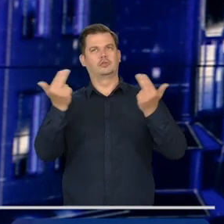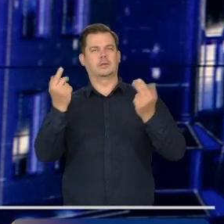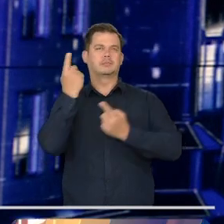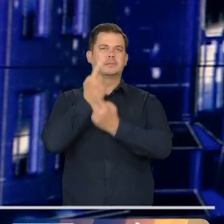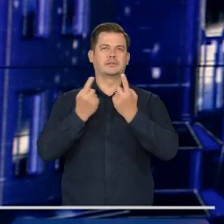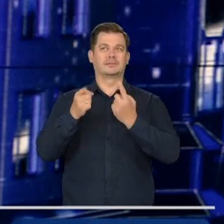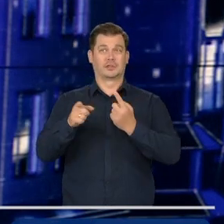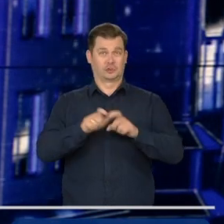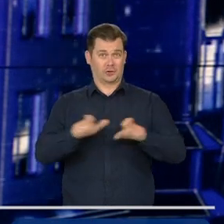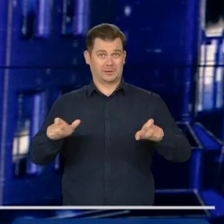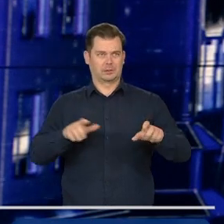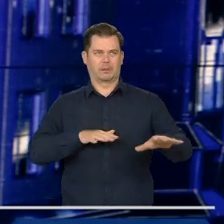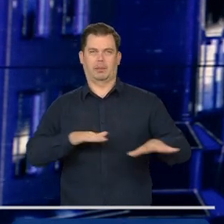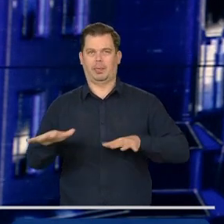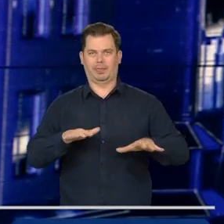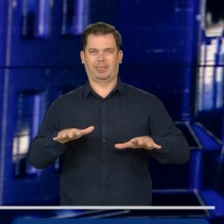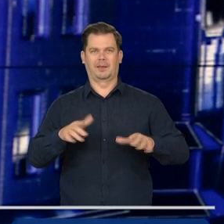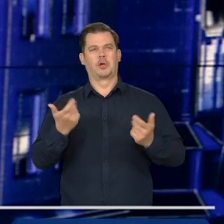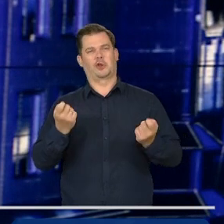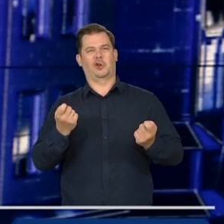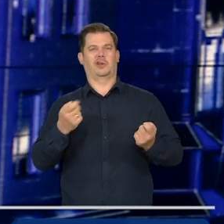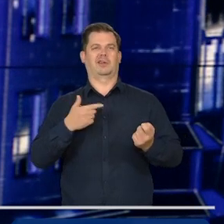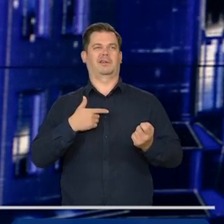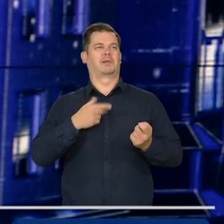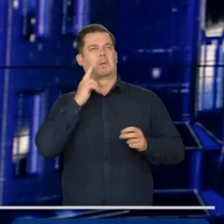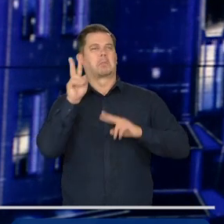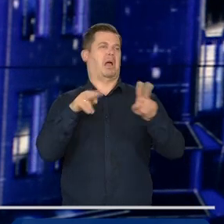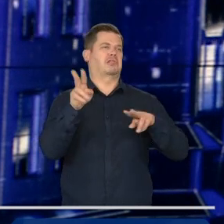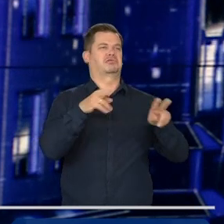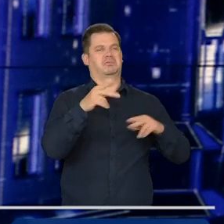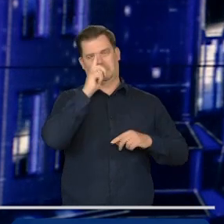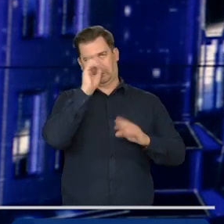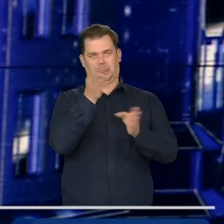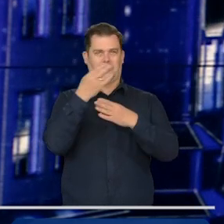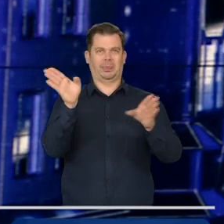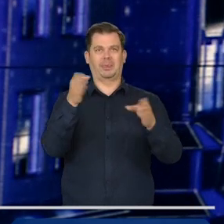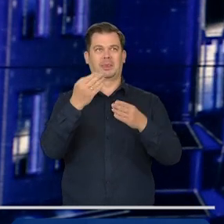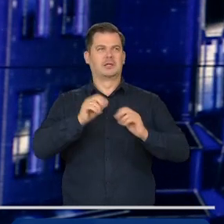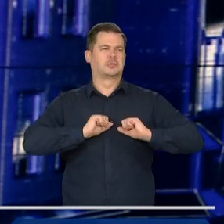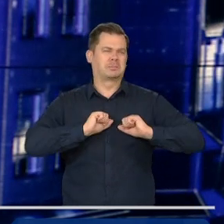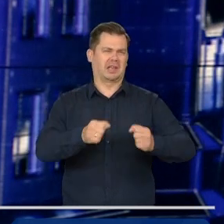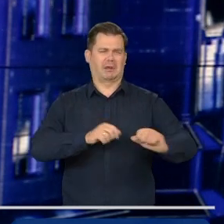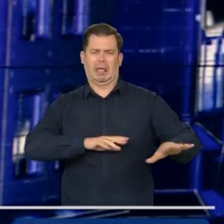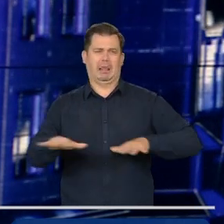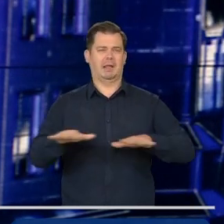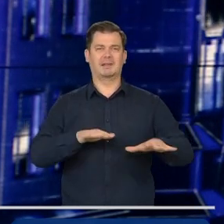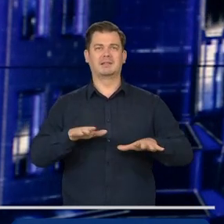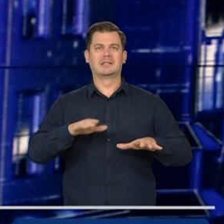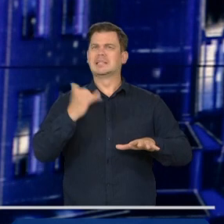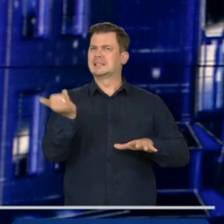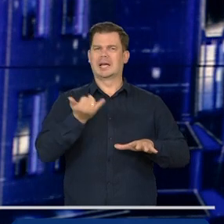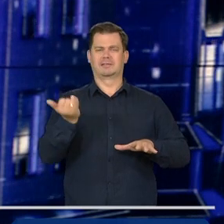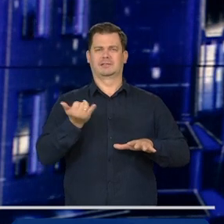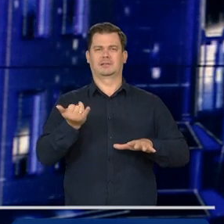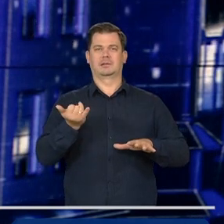żyjemy w takich czasach, gdzie trochę żyjemy naskórkowo, powierzchownie, w czasach, w których ciągle się śpieszymy, w czasach, w których ciągle gdzieś